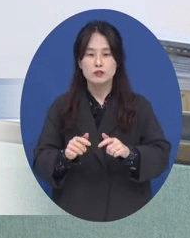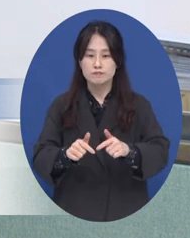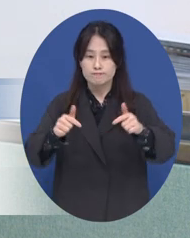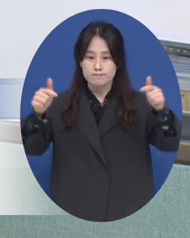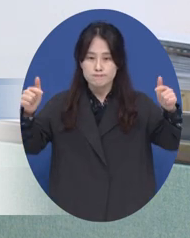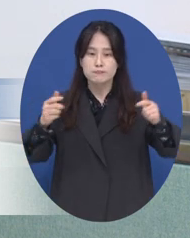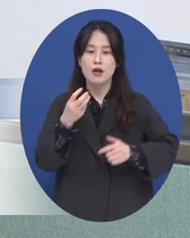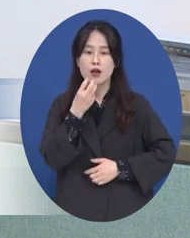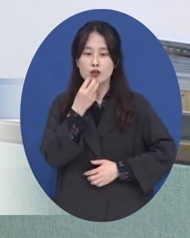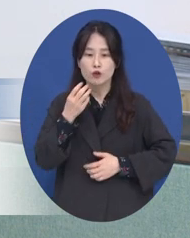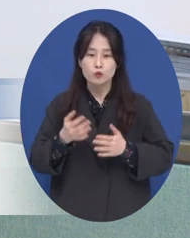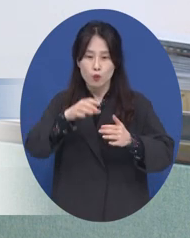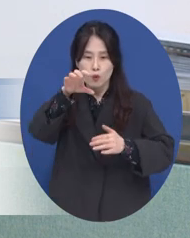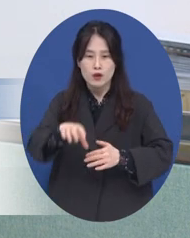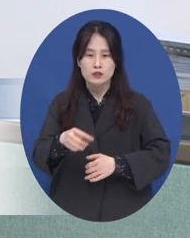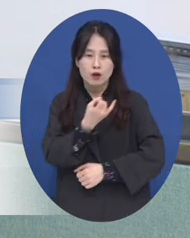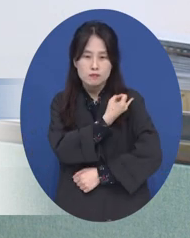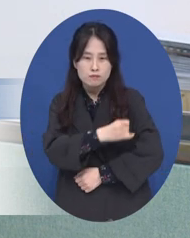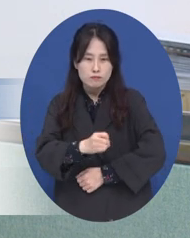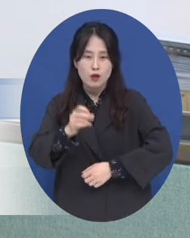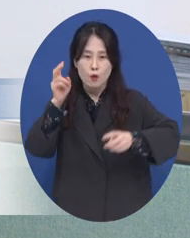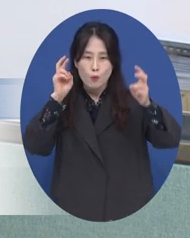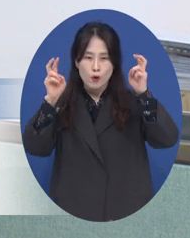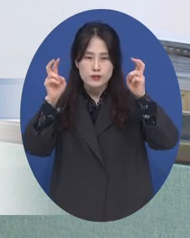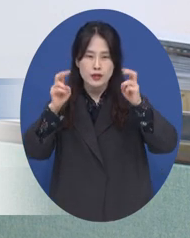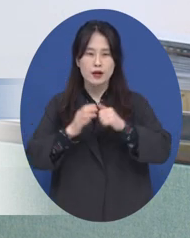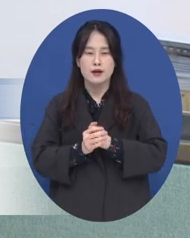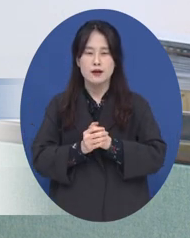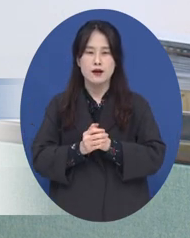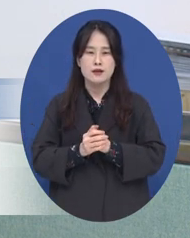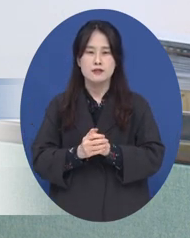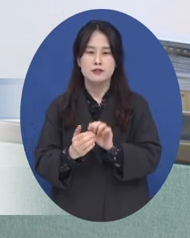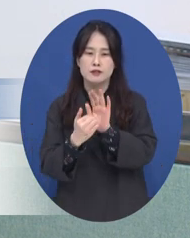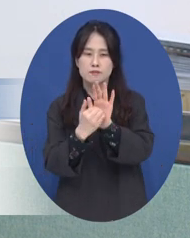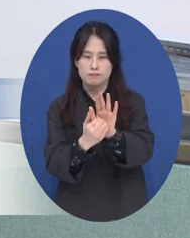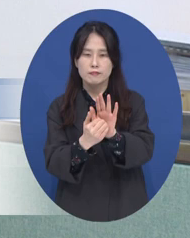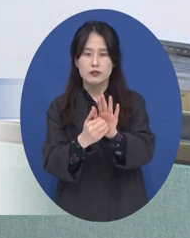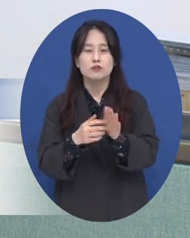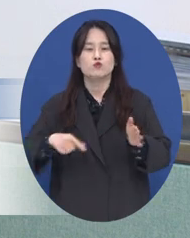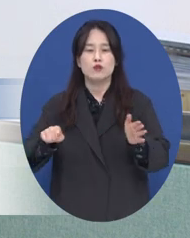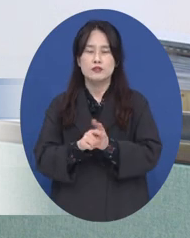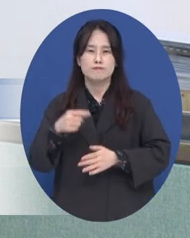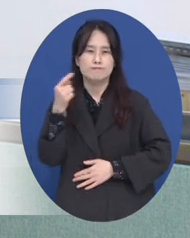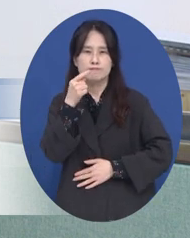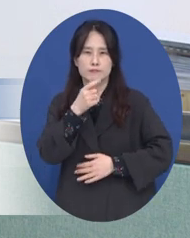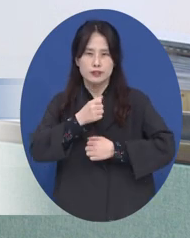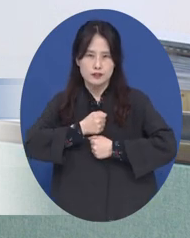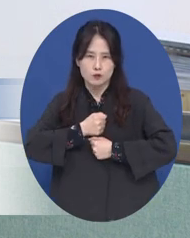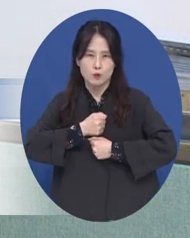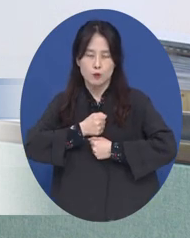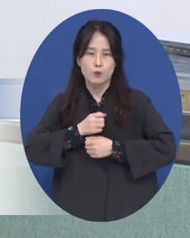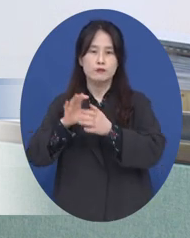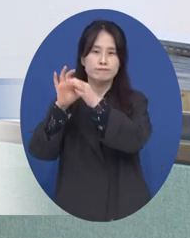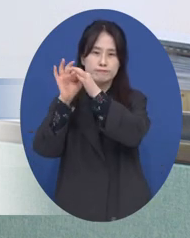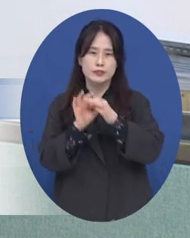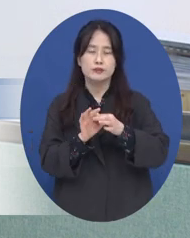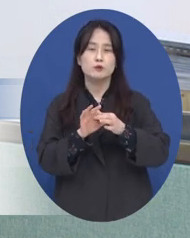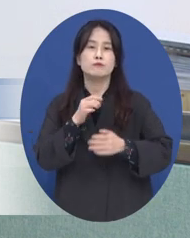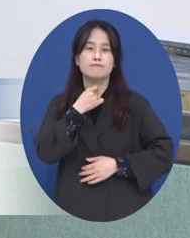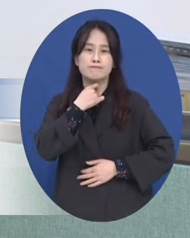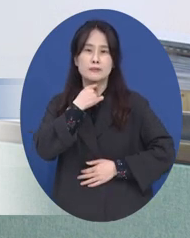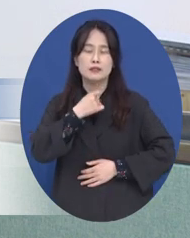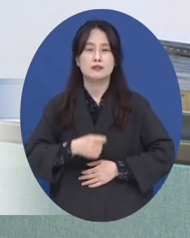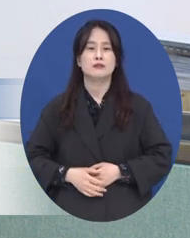확산하여 경기도에서 아이 앞에 표 컴퍼니가 발붙이지 못하도록 철저하게 단속